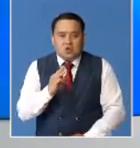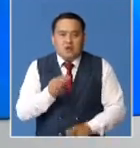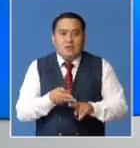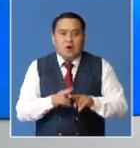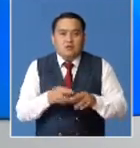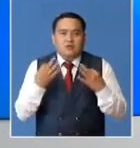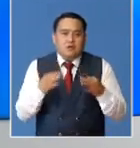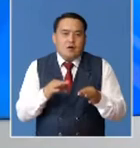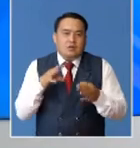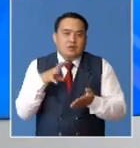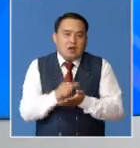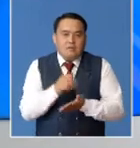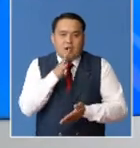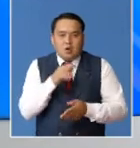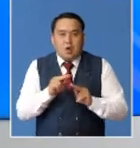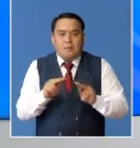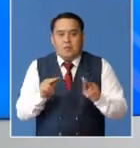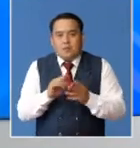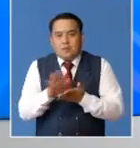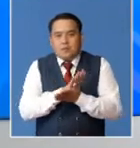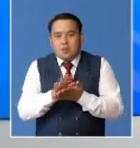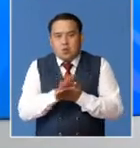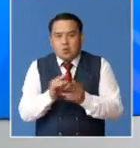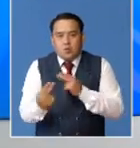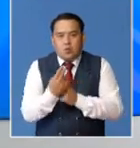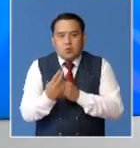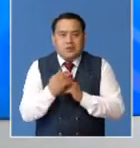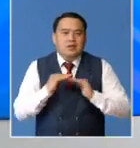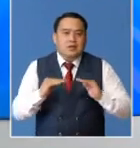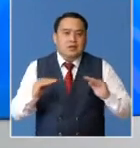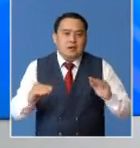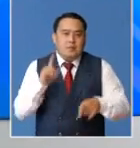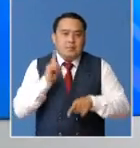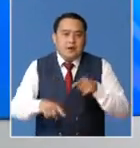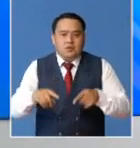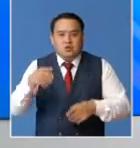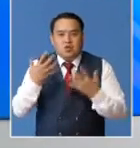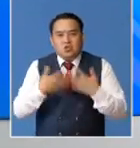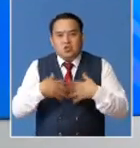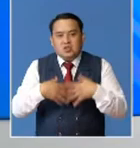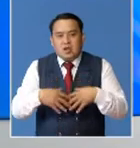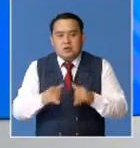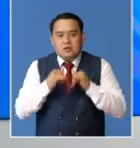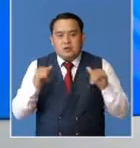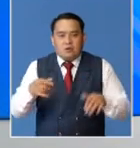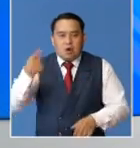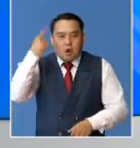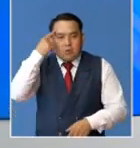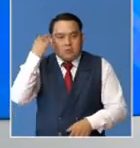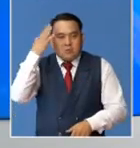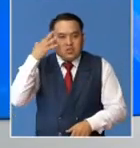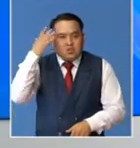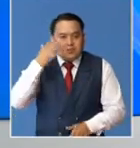В свободное от занятий время педагог бесплатно учит детей быстро считать в уме и развивать образное